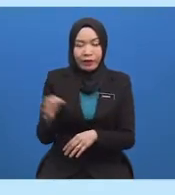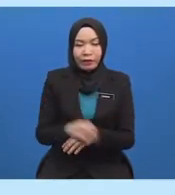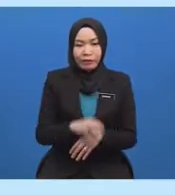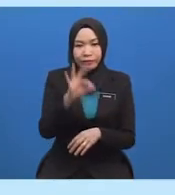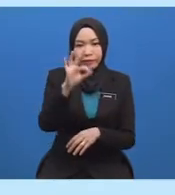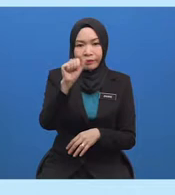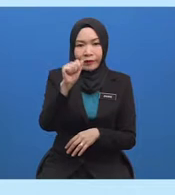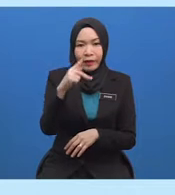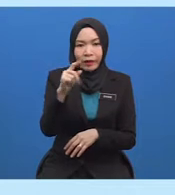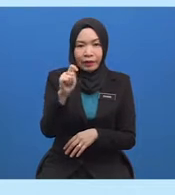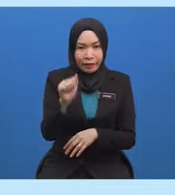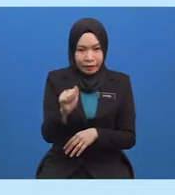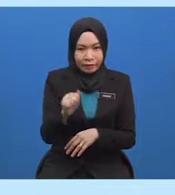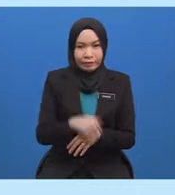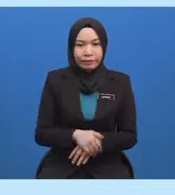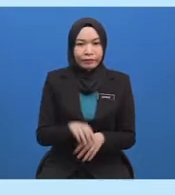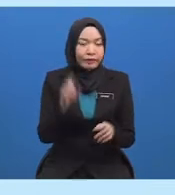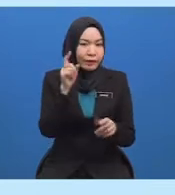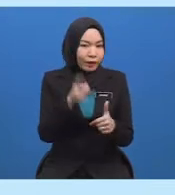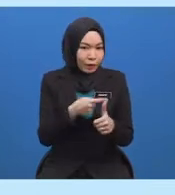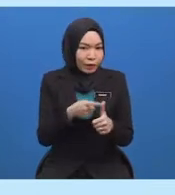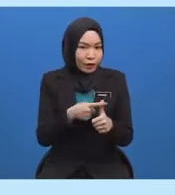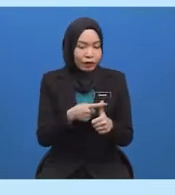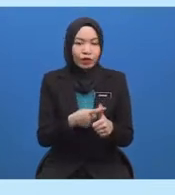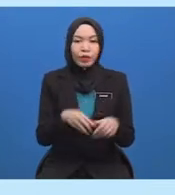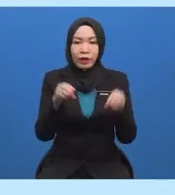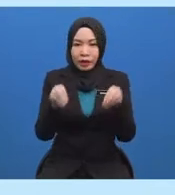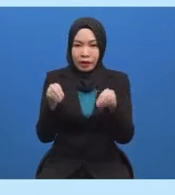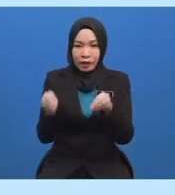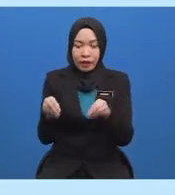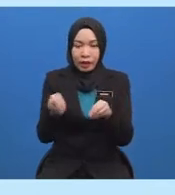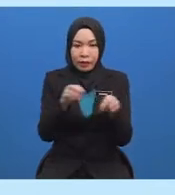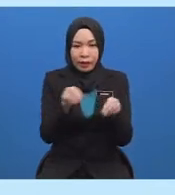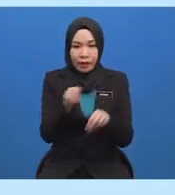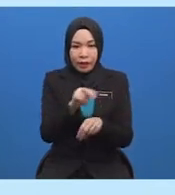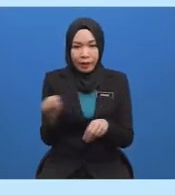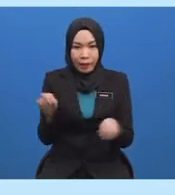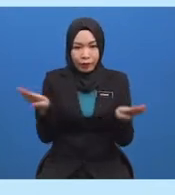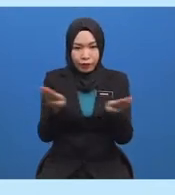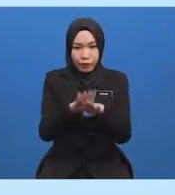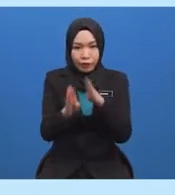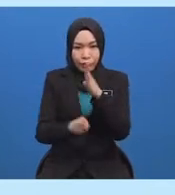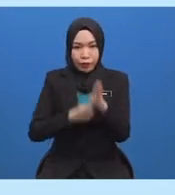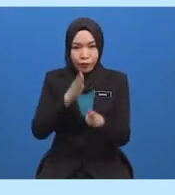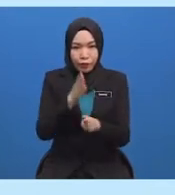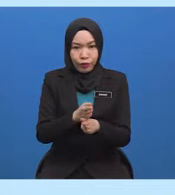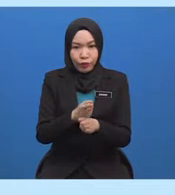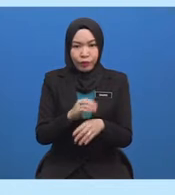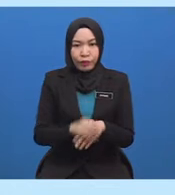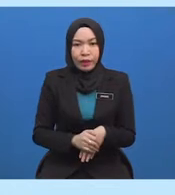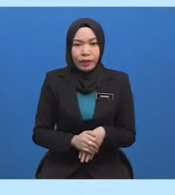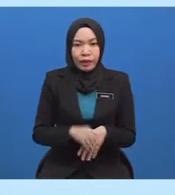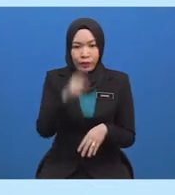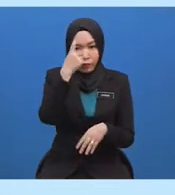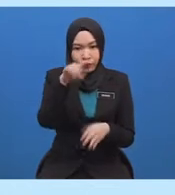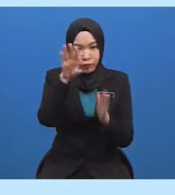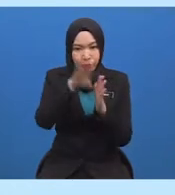menanam tanaman tutup KMI untuk menstabilkan curut Anda juga boleh menjawab seperti berikut